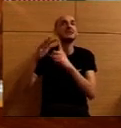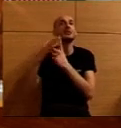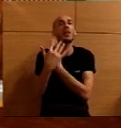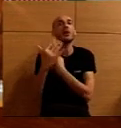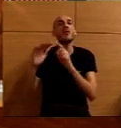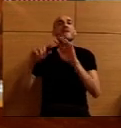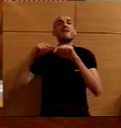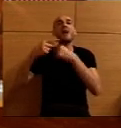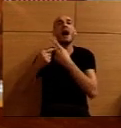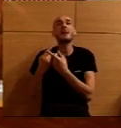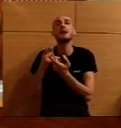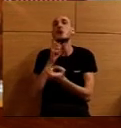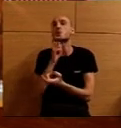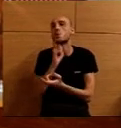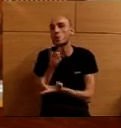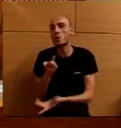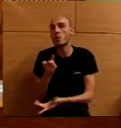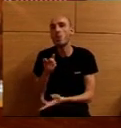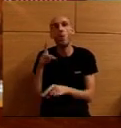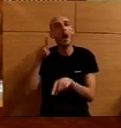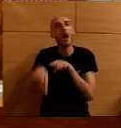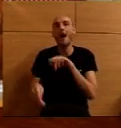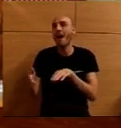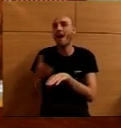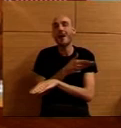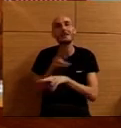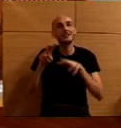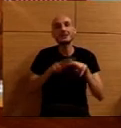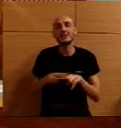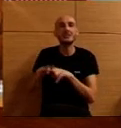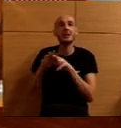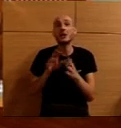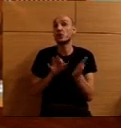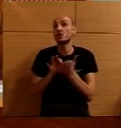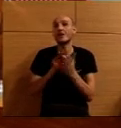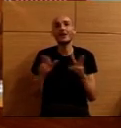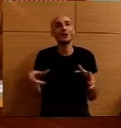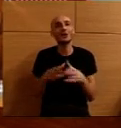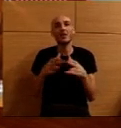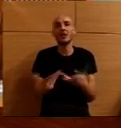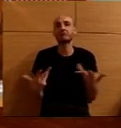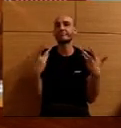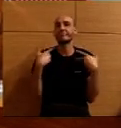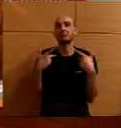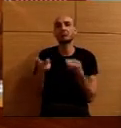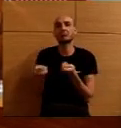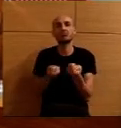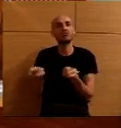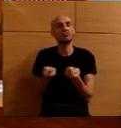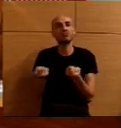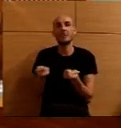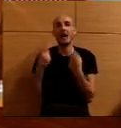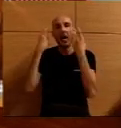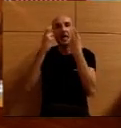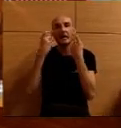que s'efectuï qualsevol tipus de restricció o tall de subministrament. Els serveis socials municipals actuaran en els termes que pertoque per a intentar evitar